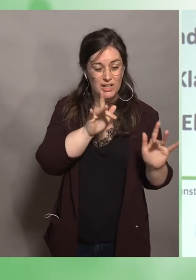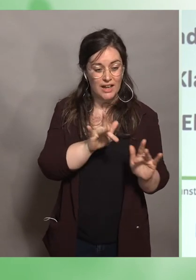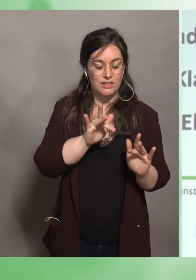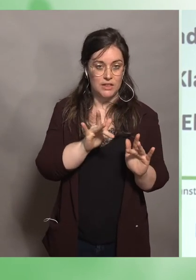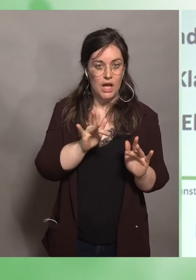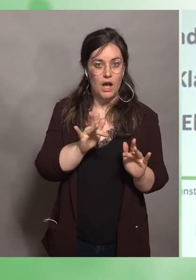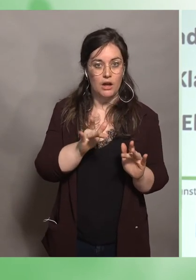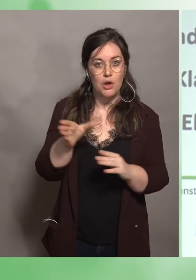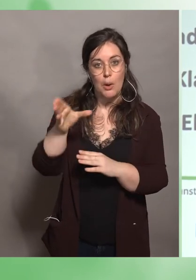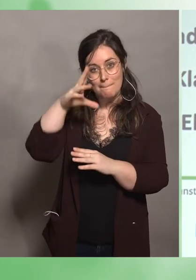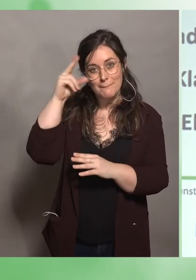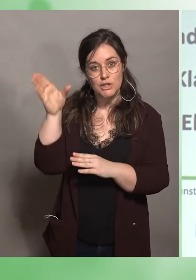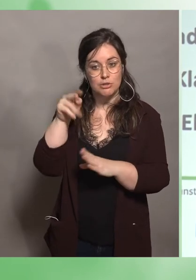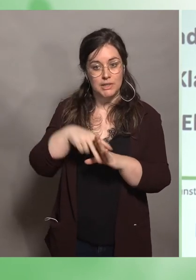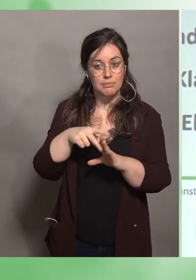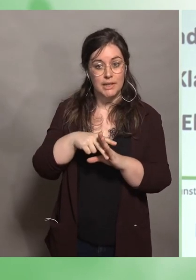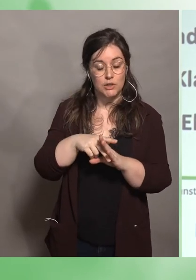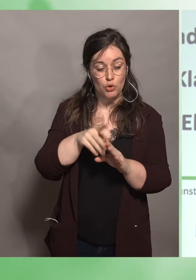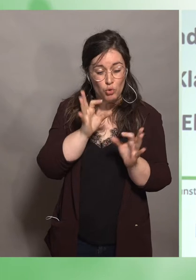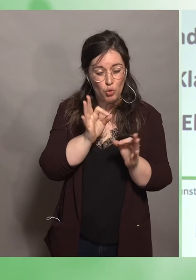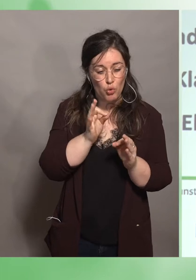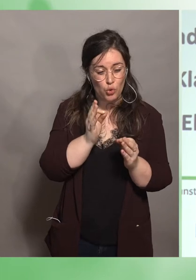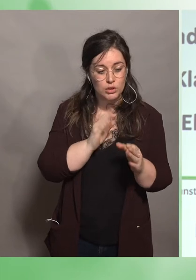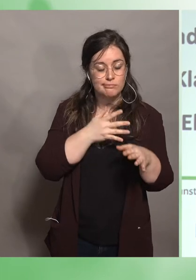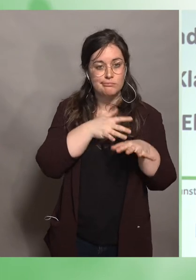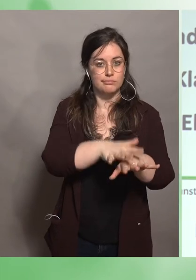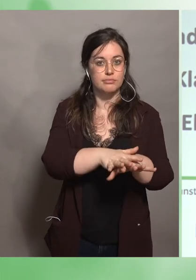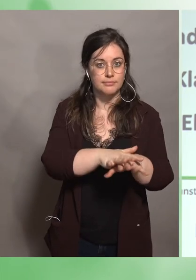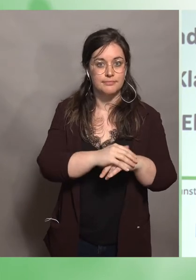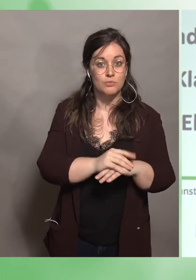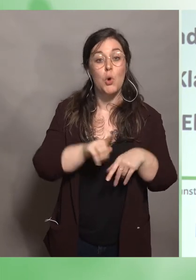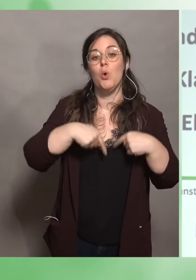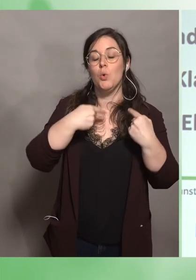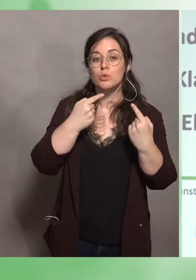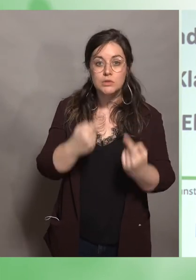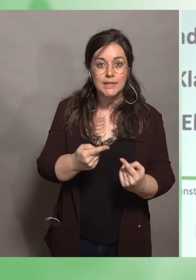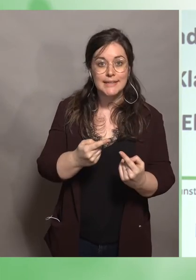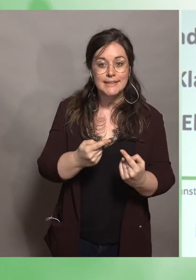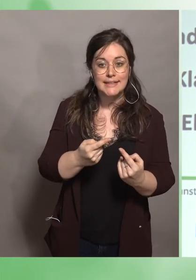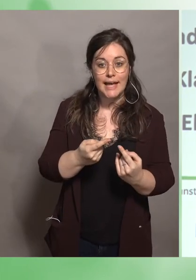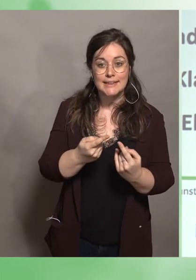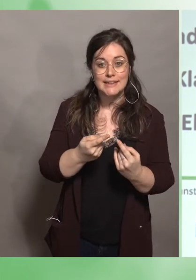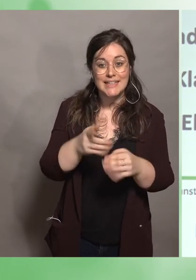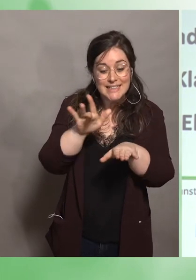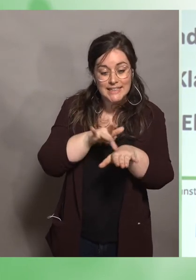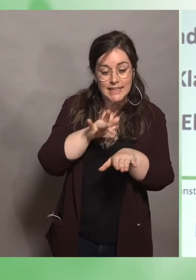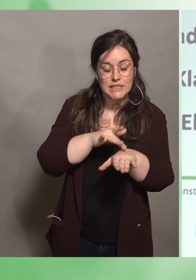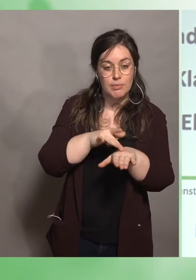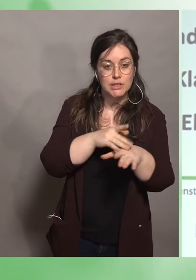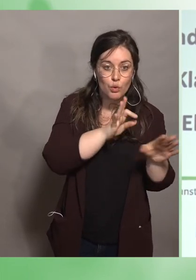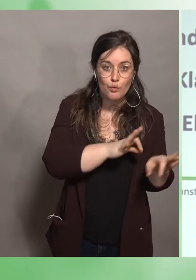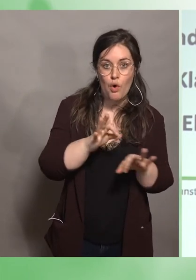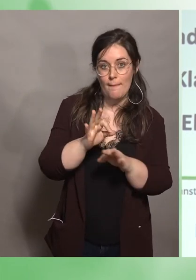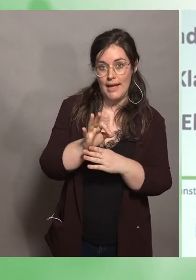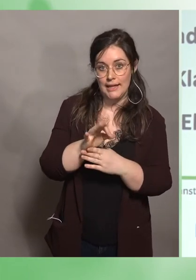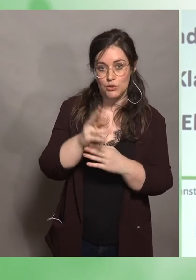Möglichkeit, Menschen mit Behinderung gut zu integrieren, um dann in der Sensibilisierung und Vorbereitung